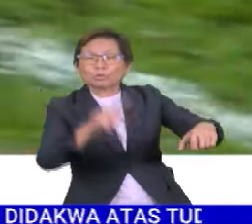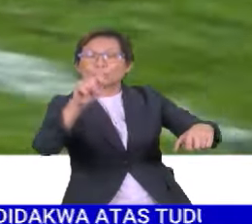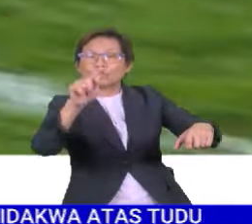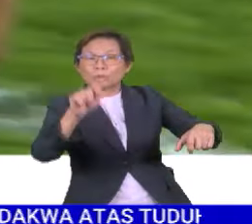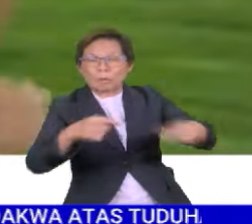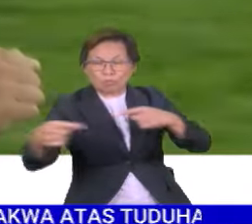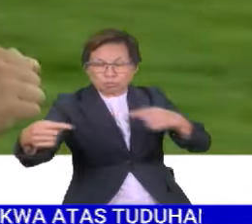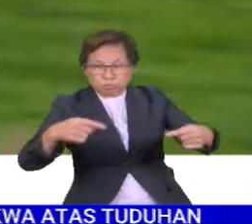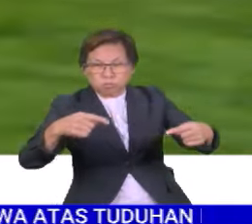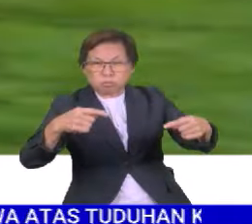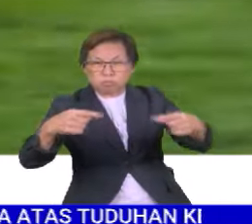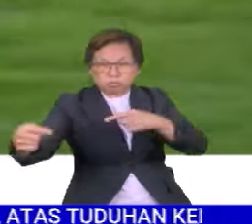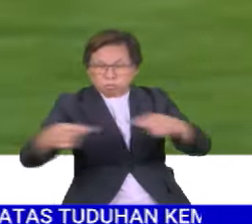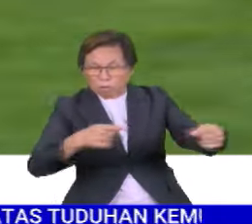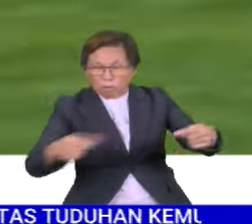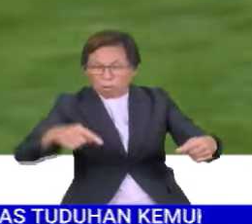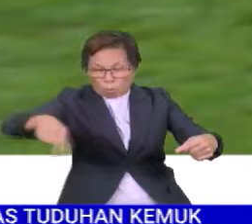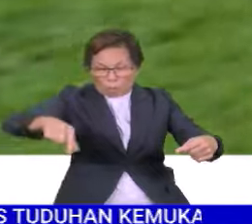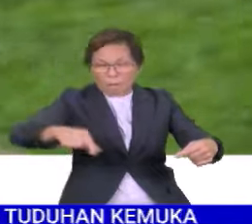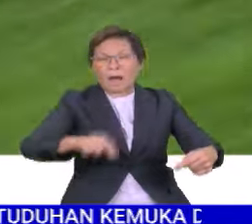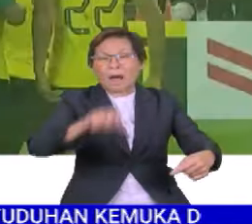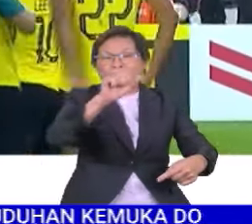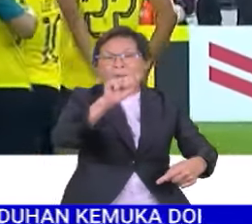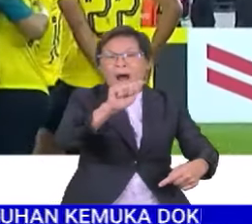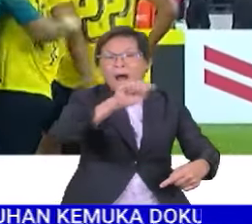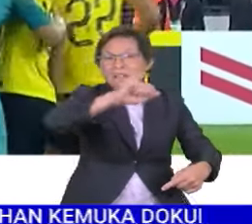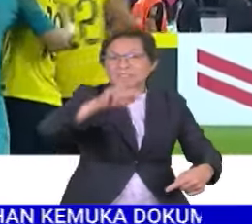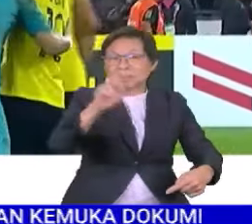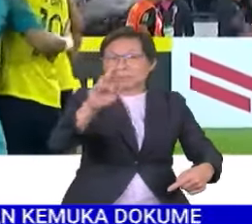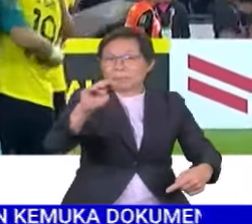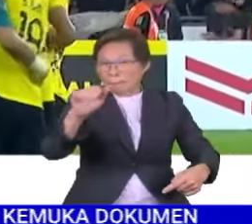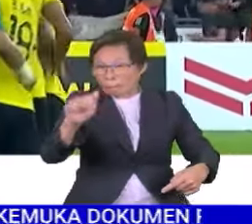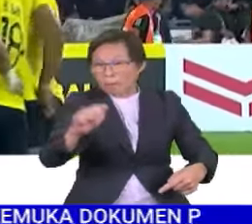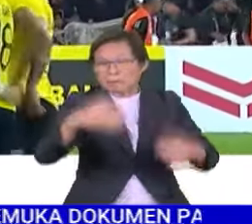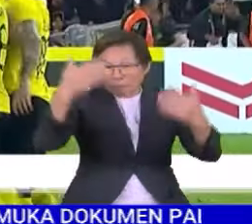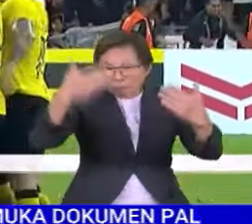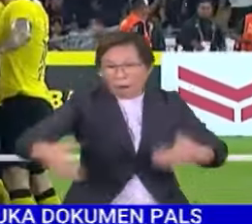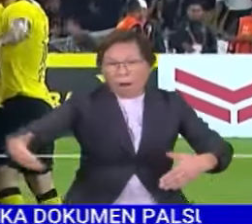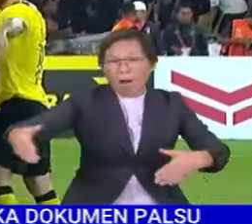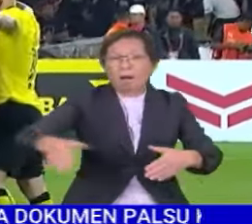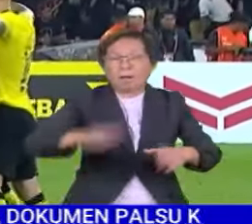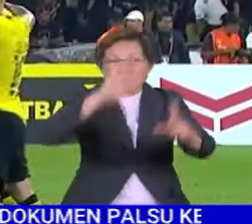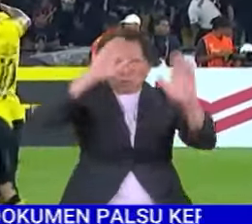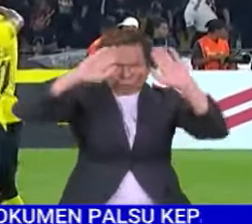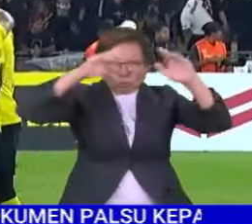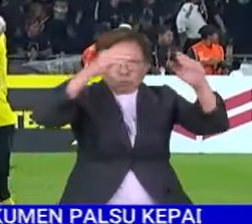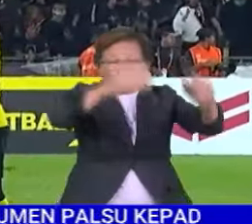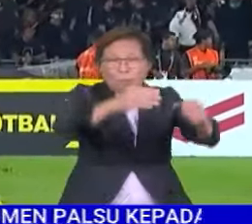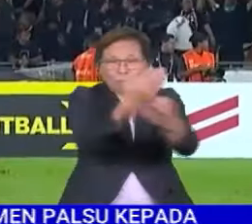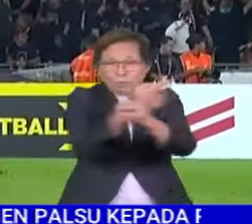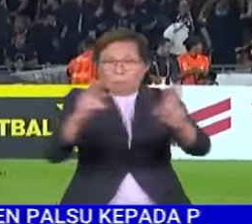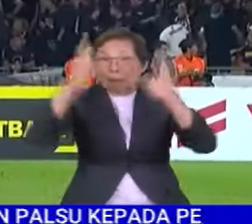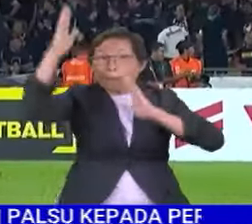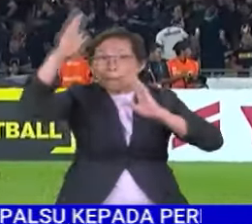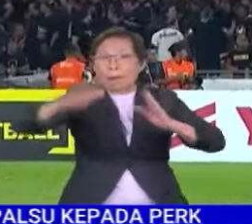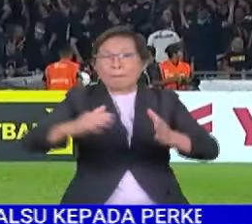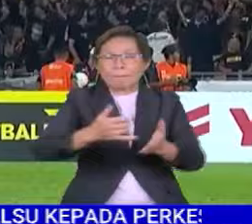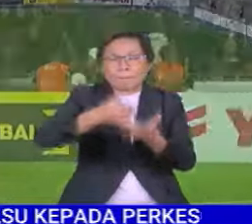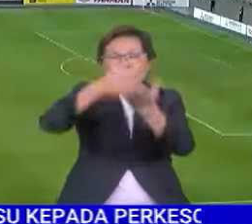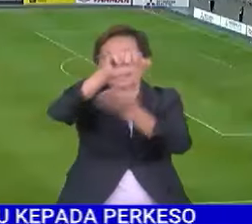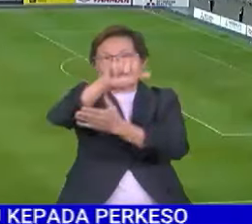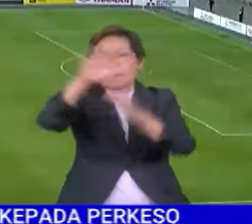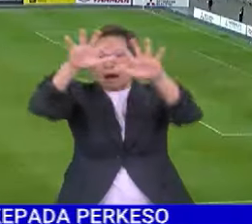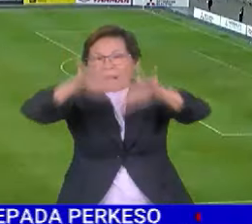aksi berkualiti pemain tengah Muhairi Ajmal dan Sergio Aguero. Selepas ini, tumpuan pastinya terarah kepada persiapan Malaysia menghadapi Piala Asia